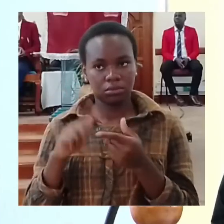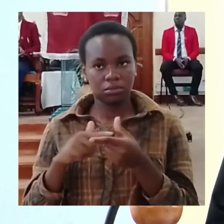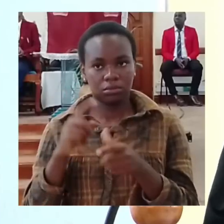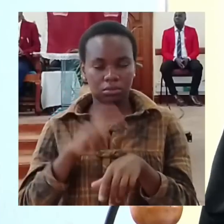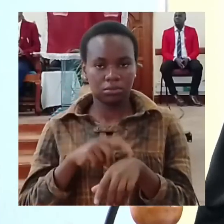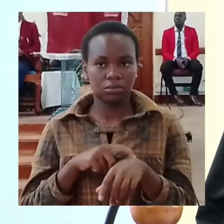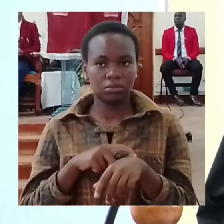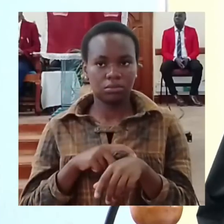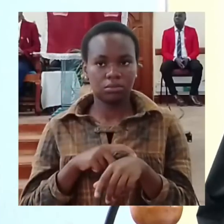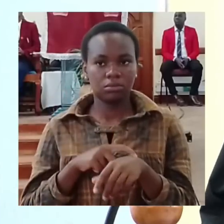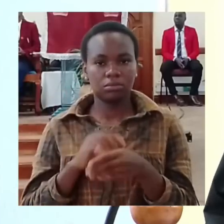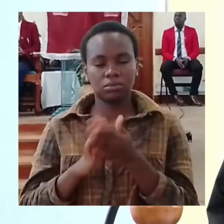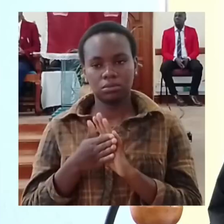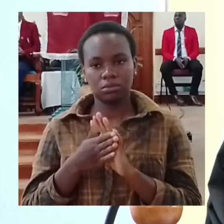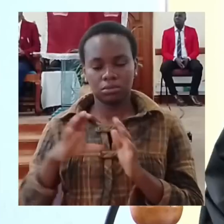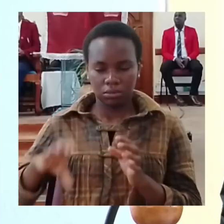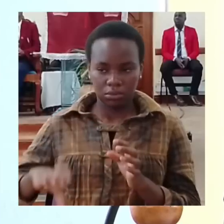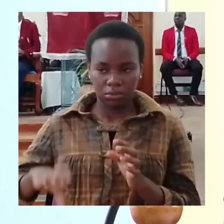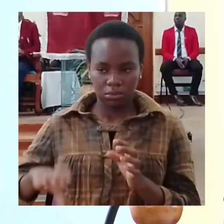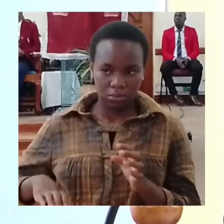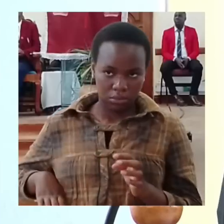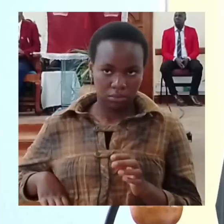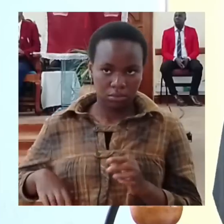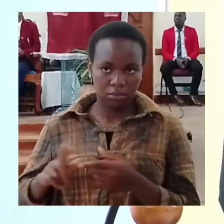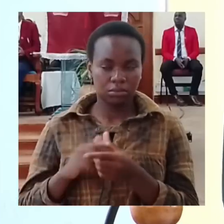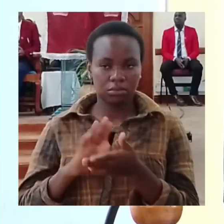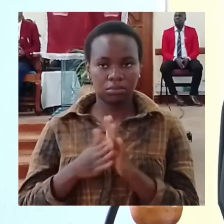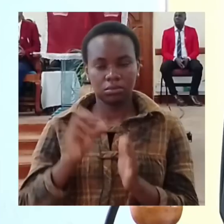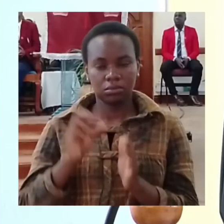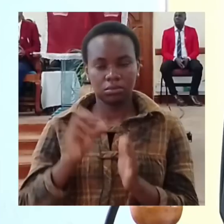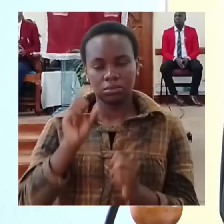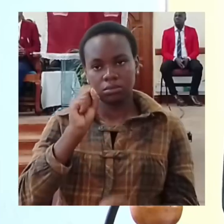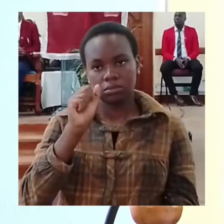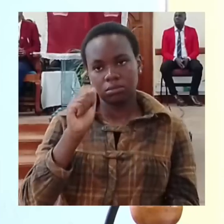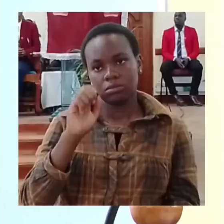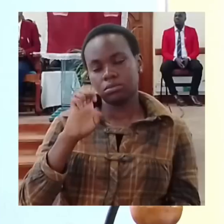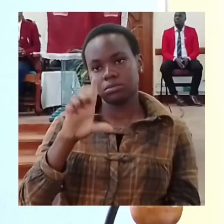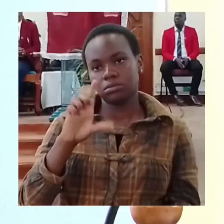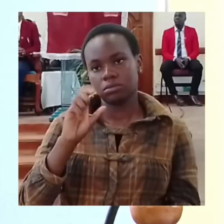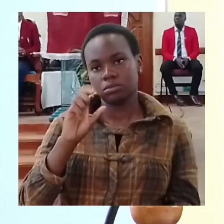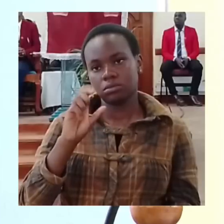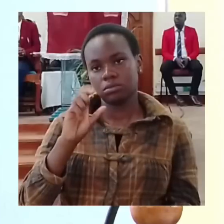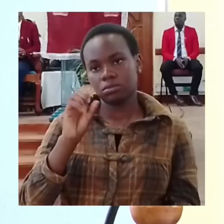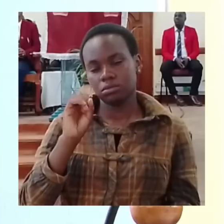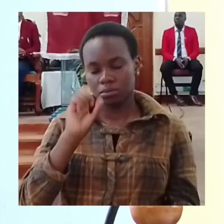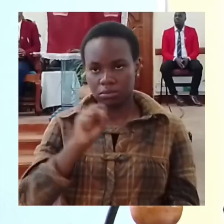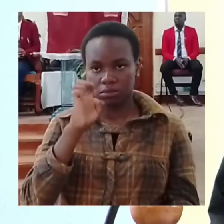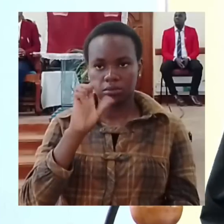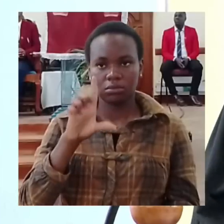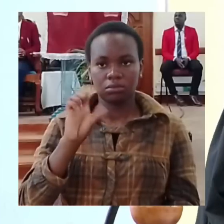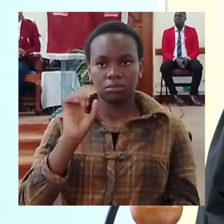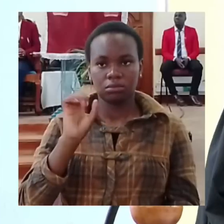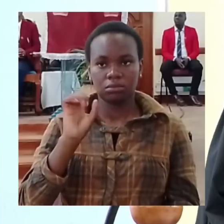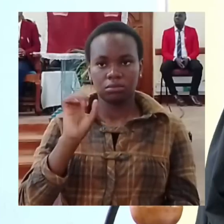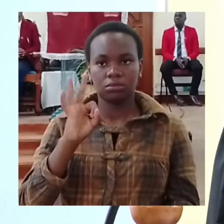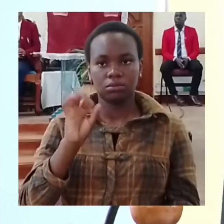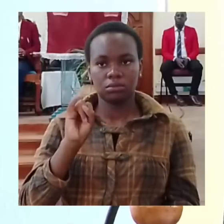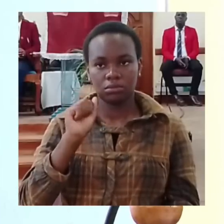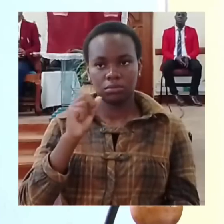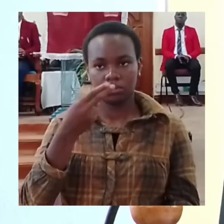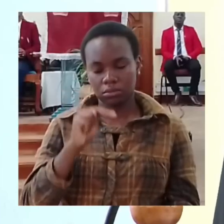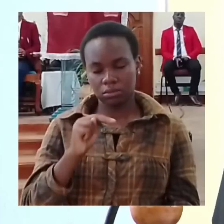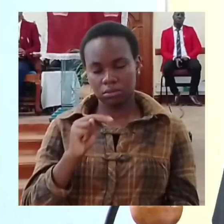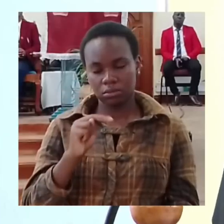iria tweyenda, hindi iria turenda o ithue kuhimbiria. Saulu ndeciririe uhoro wa andu